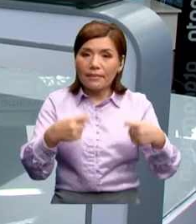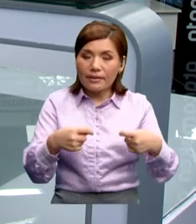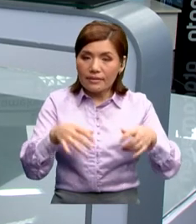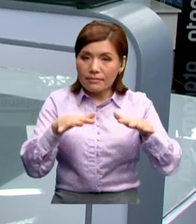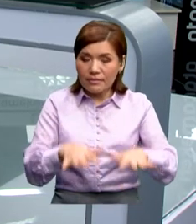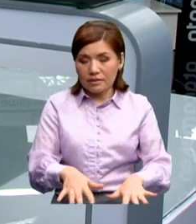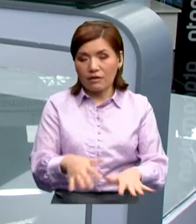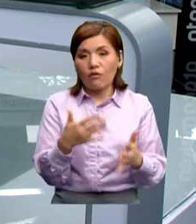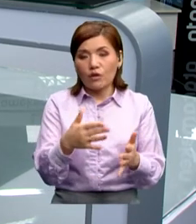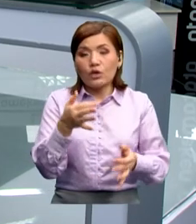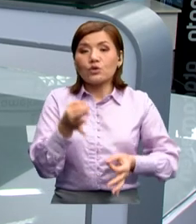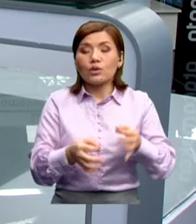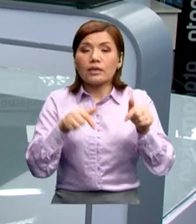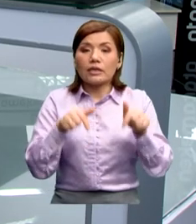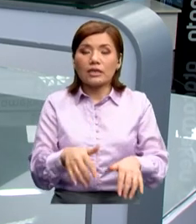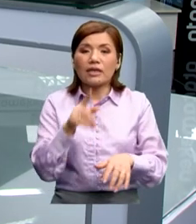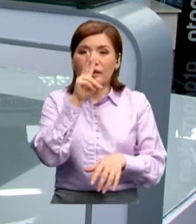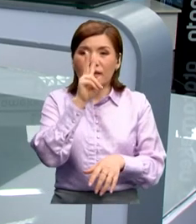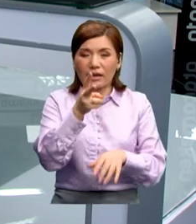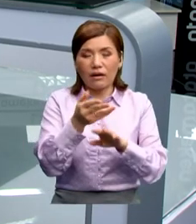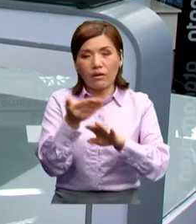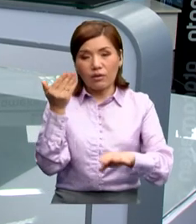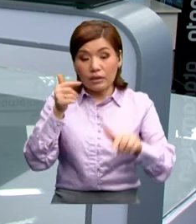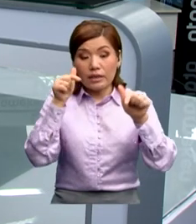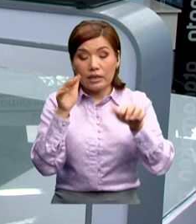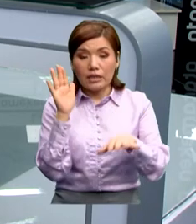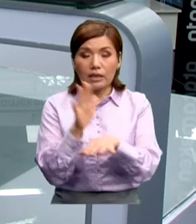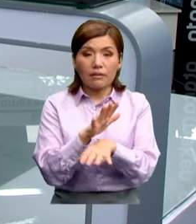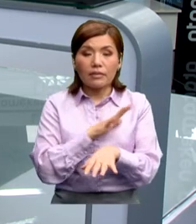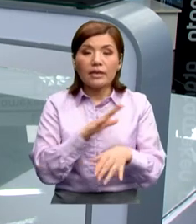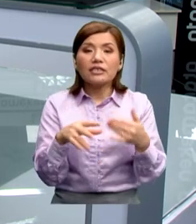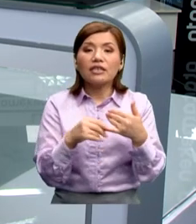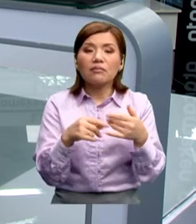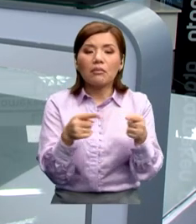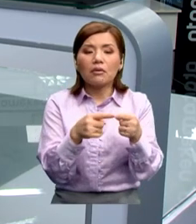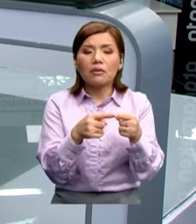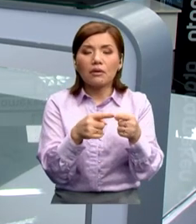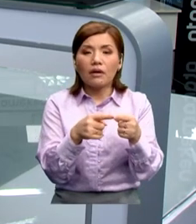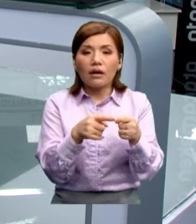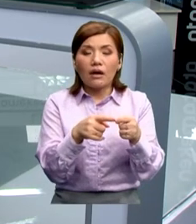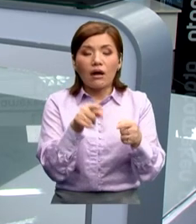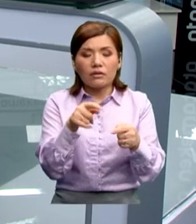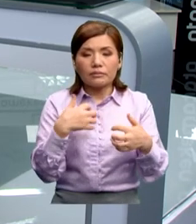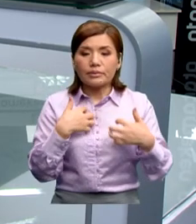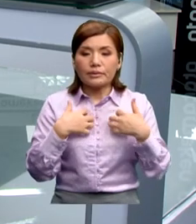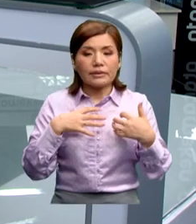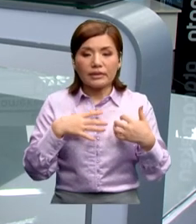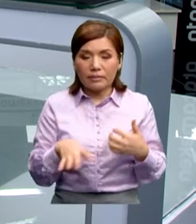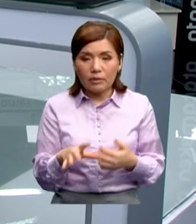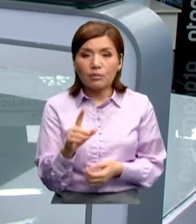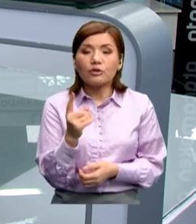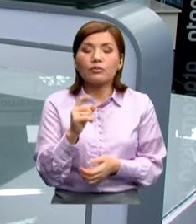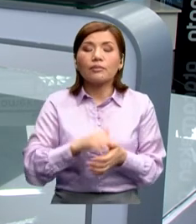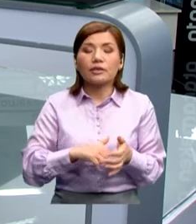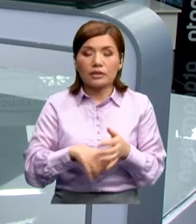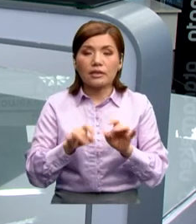орындары. Соттың шешімі 2 жыл бұрын шықса да, жерді жалға алушы асықпаған көрінеді. Толығырақ алматылық әріптесім